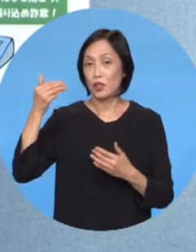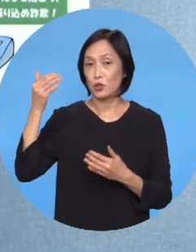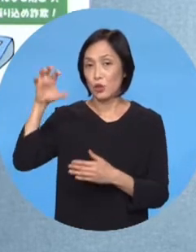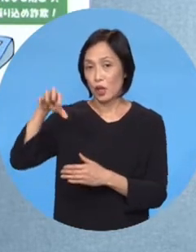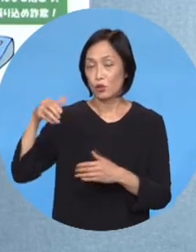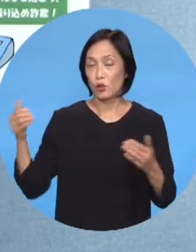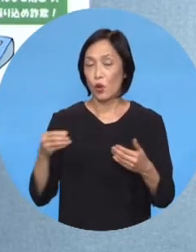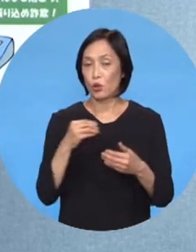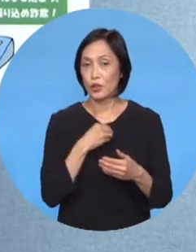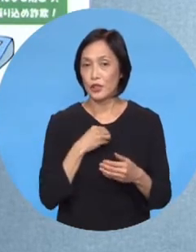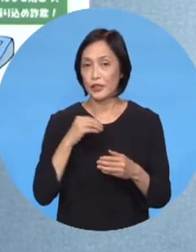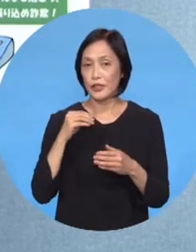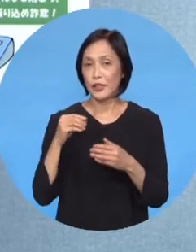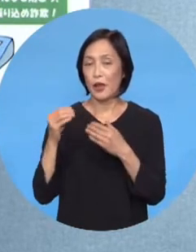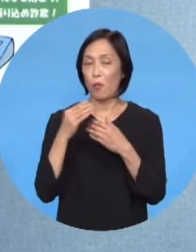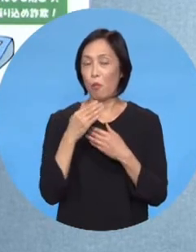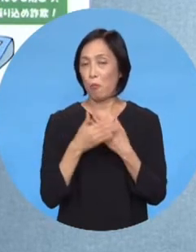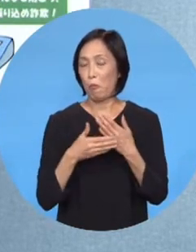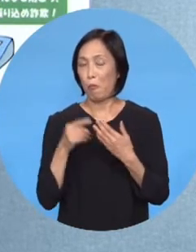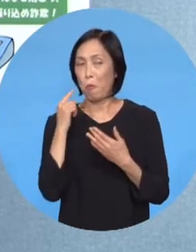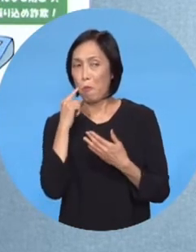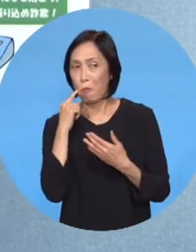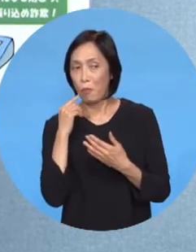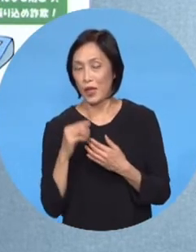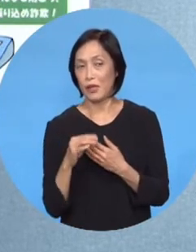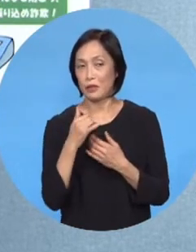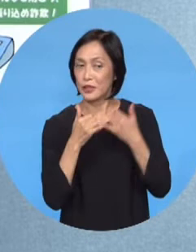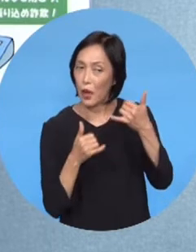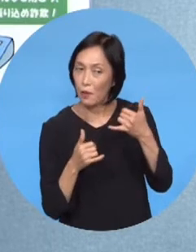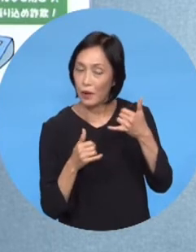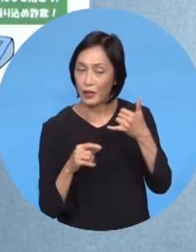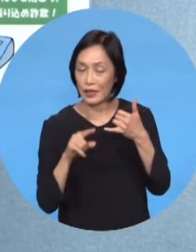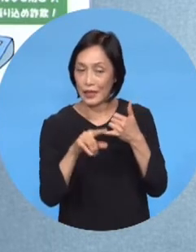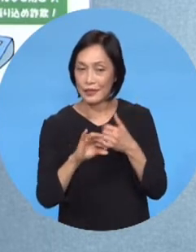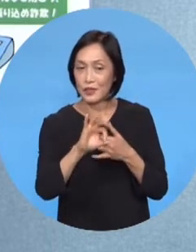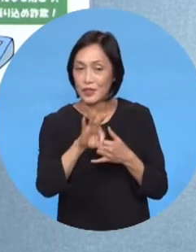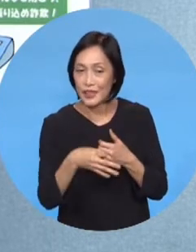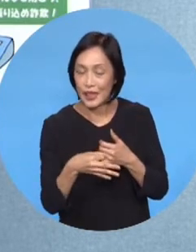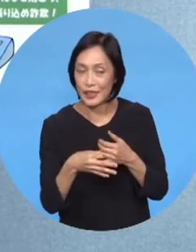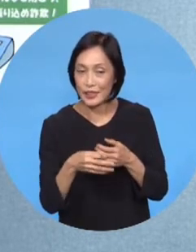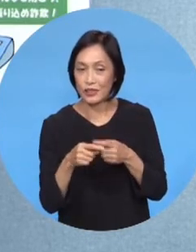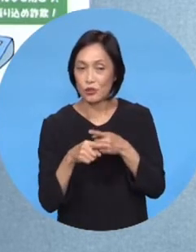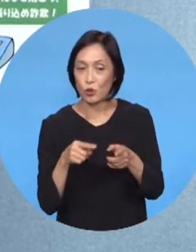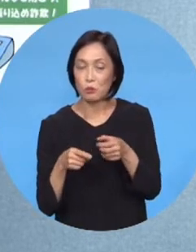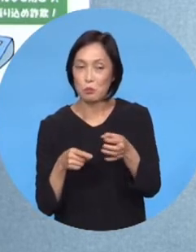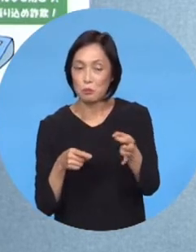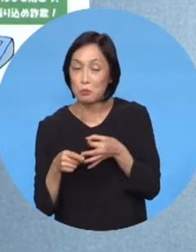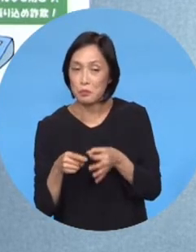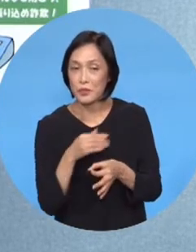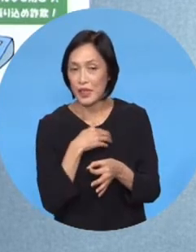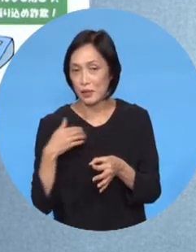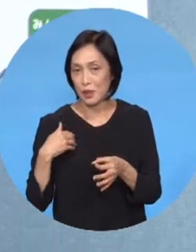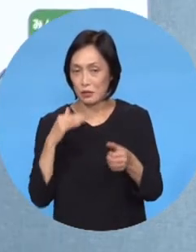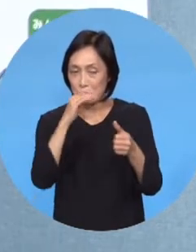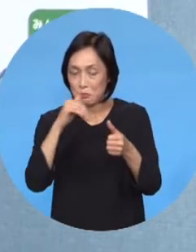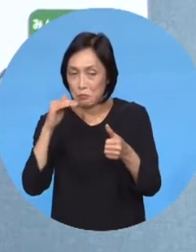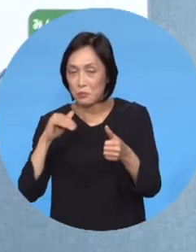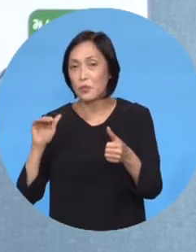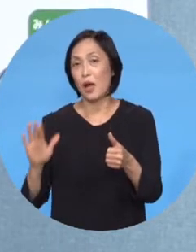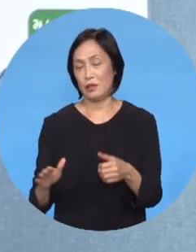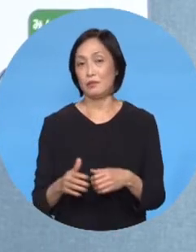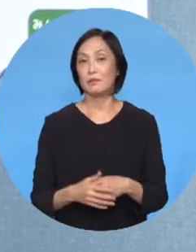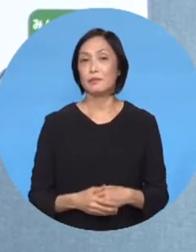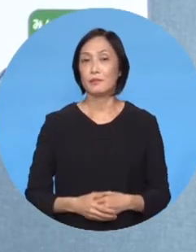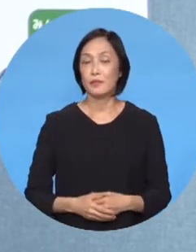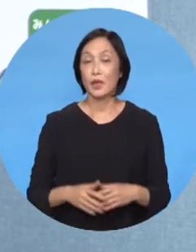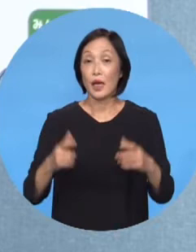で、ATM 等に誘い込んでですね、現金を振り込ませてしまうような還付金詐欺が多いです。やはり